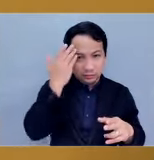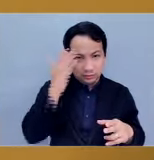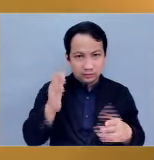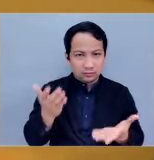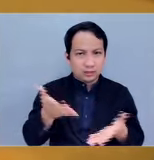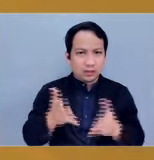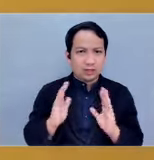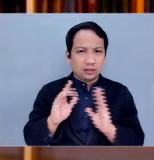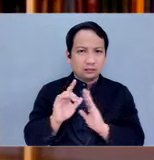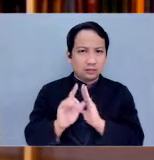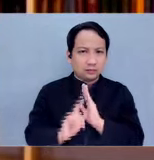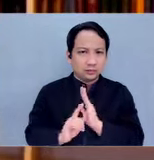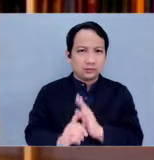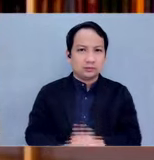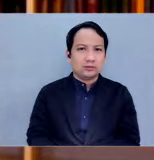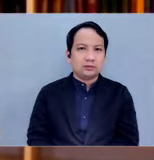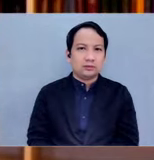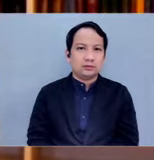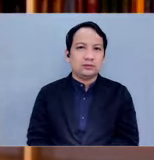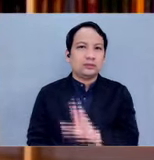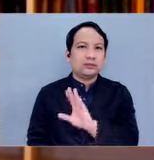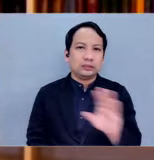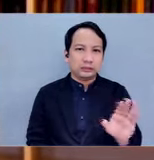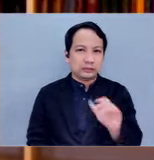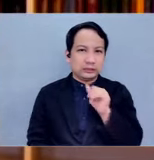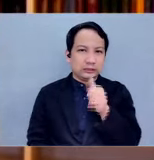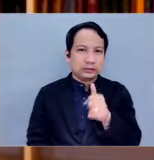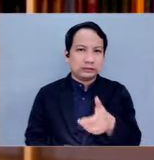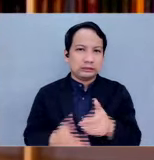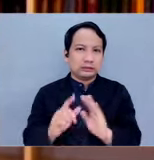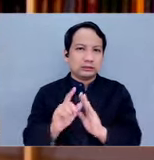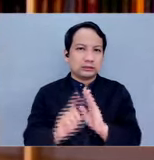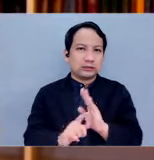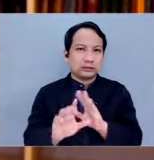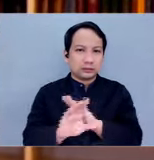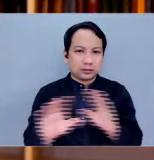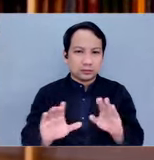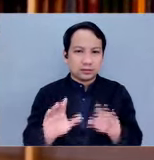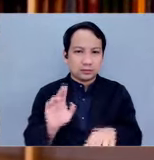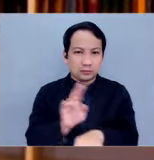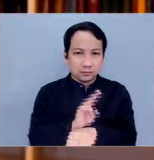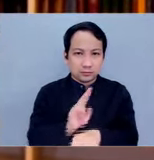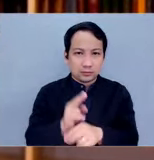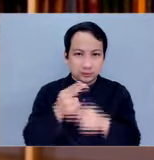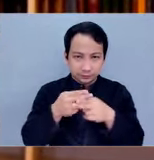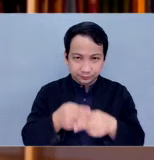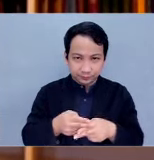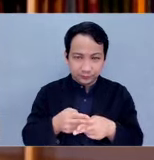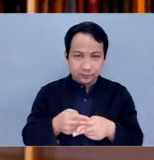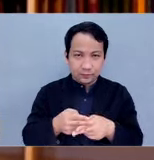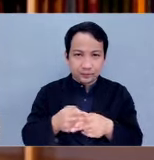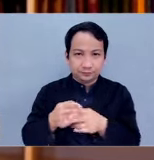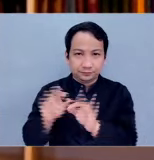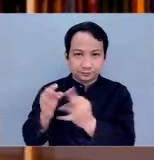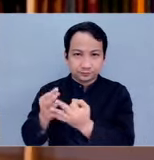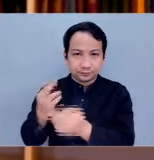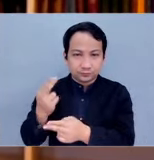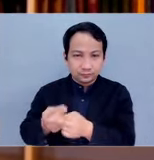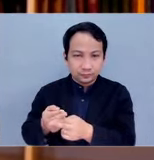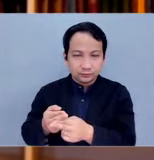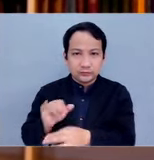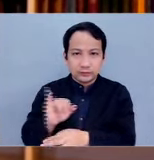to? Hindi po ito legal. Hindi maaaring gamitin ang pangalan o apelyido ng isang tao nang wala